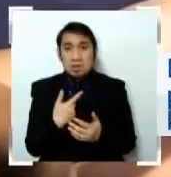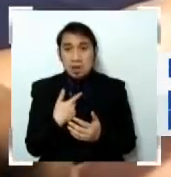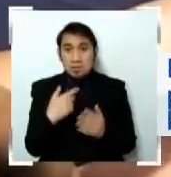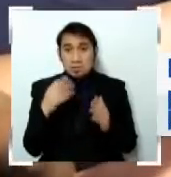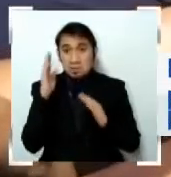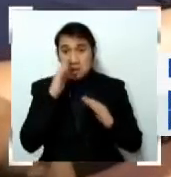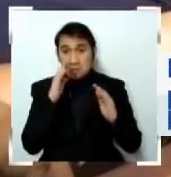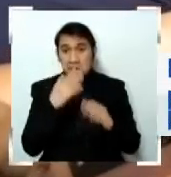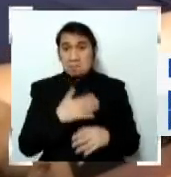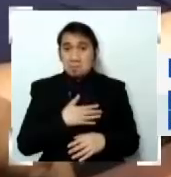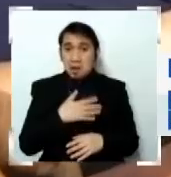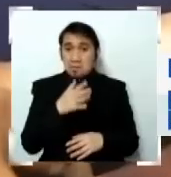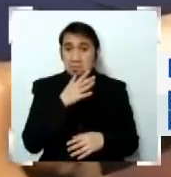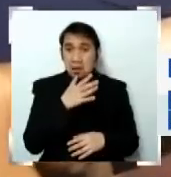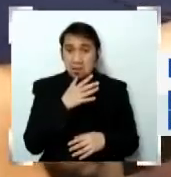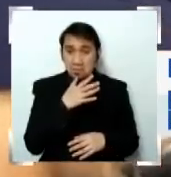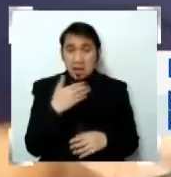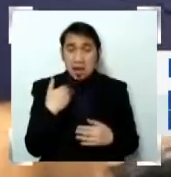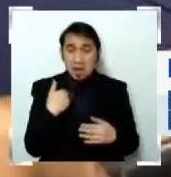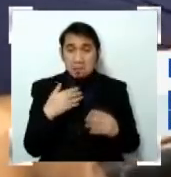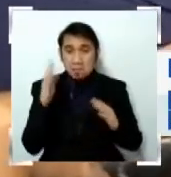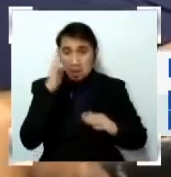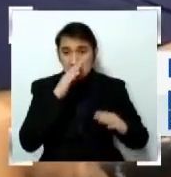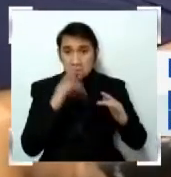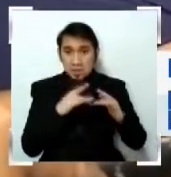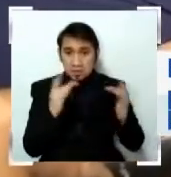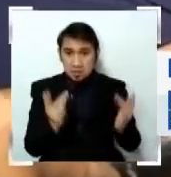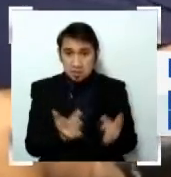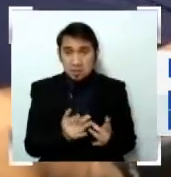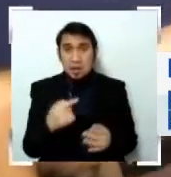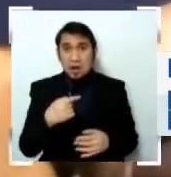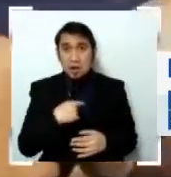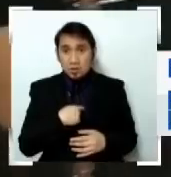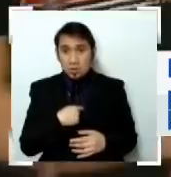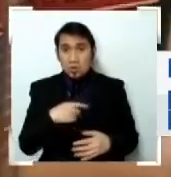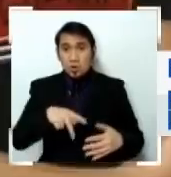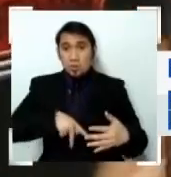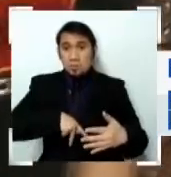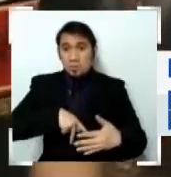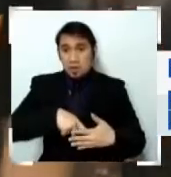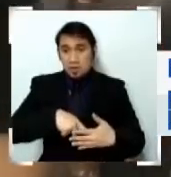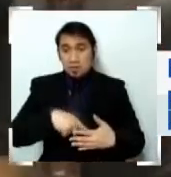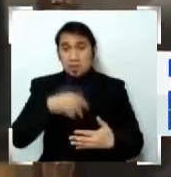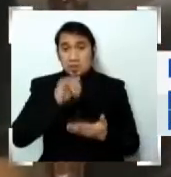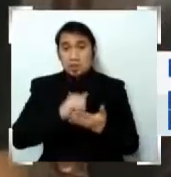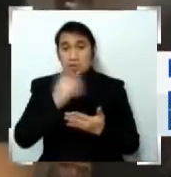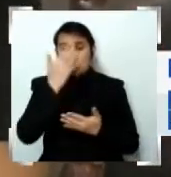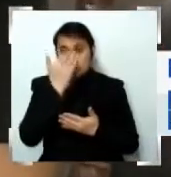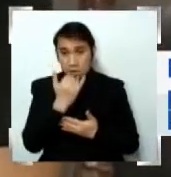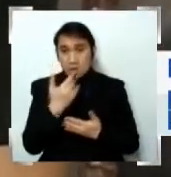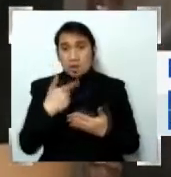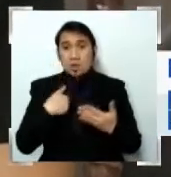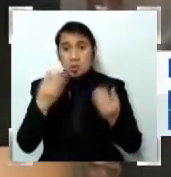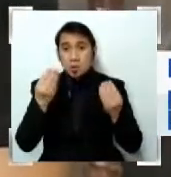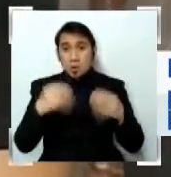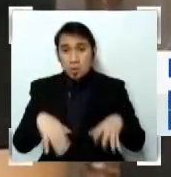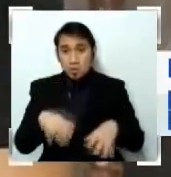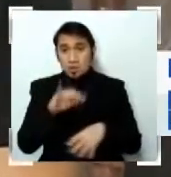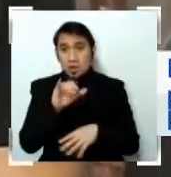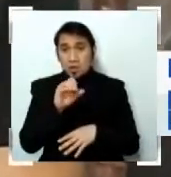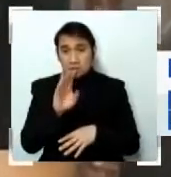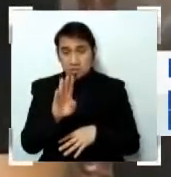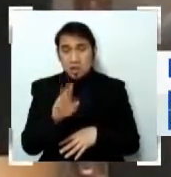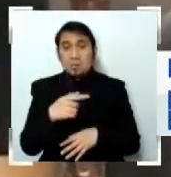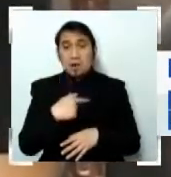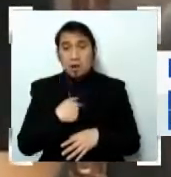Tapos ako, buntis ako ngayon, ma'am. Kaya nawalan ako ng trabaho. Hinihingi ko lang na sana mapatawad mo ako. From, hindi